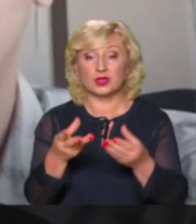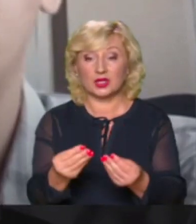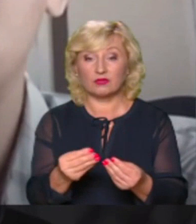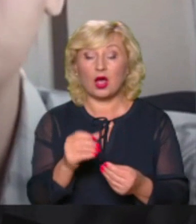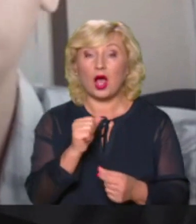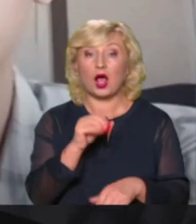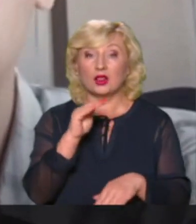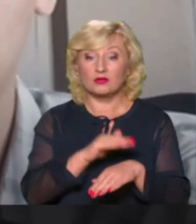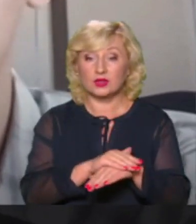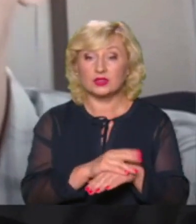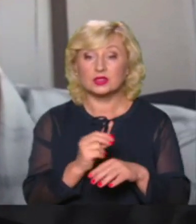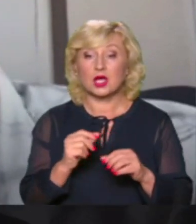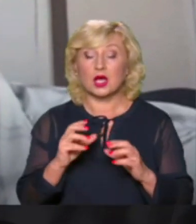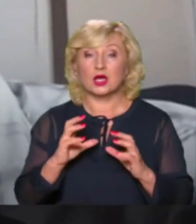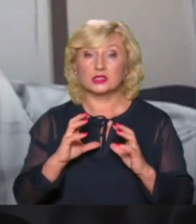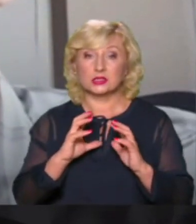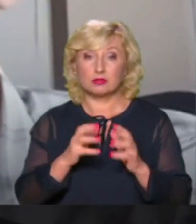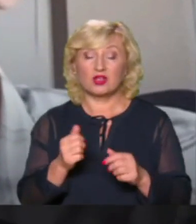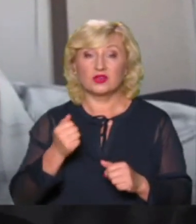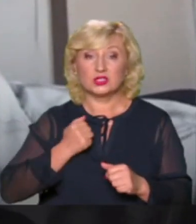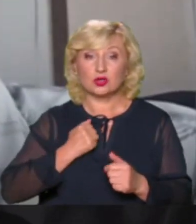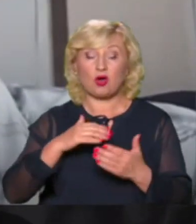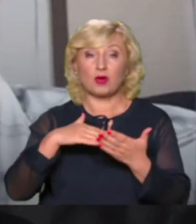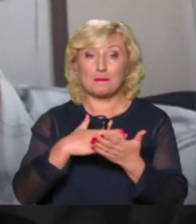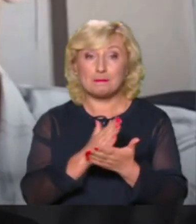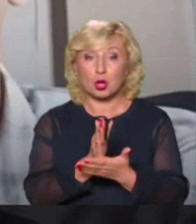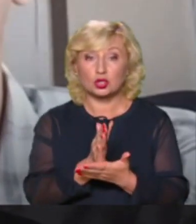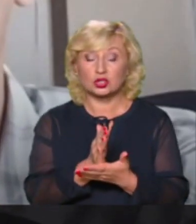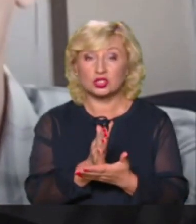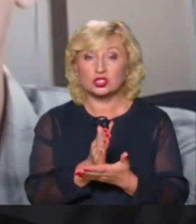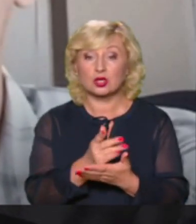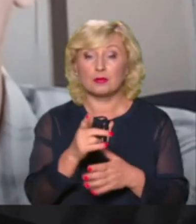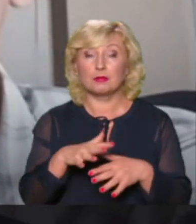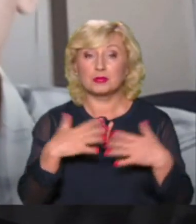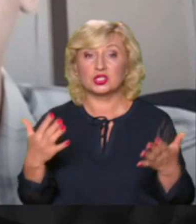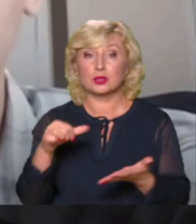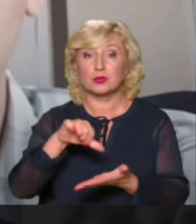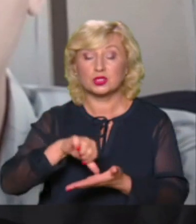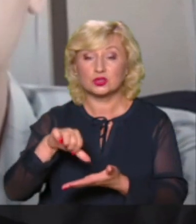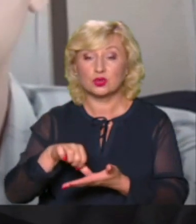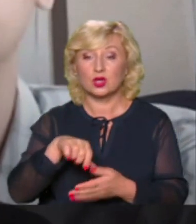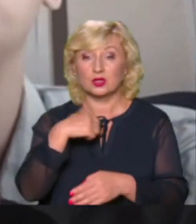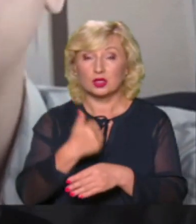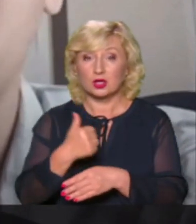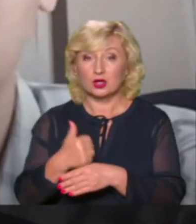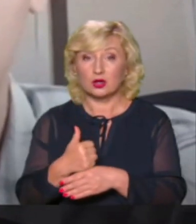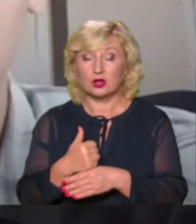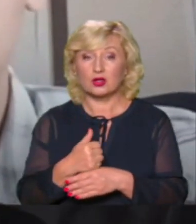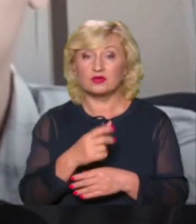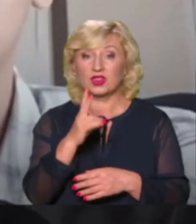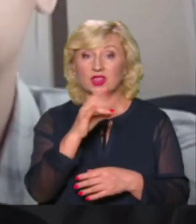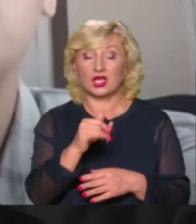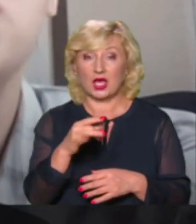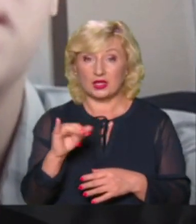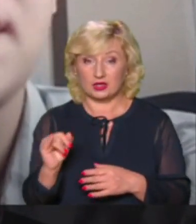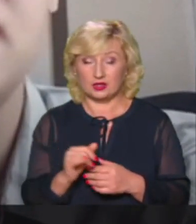фактично на землі, умовно кажучи, військово-політично там більша присутність лідерства регіональної тої самої Нігерії. Ну